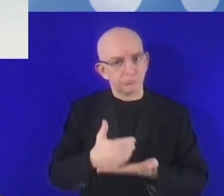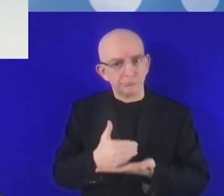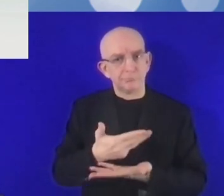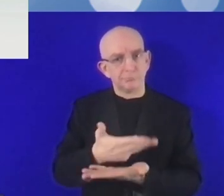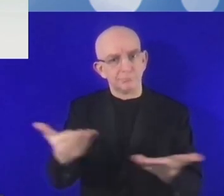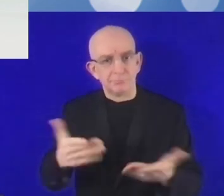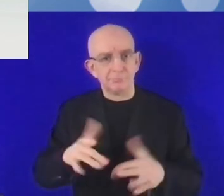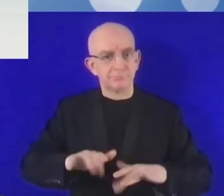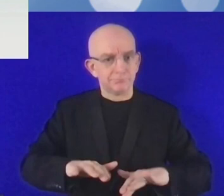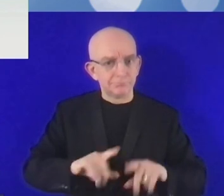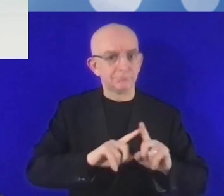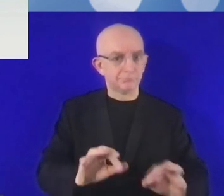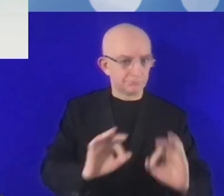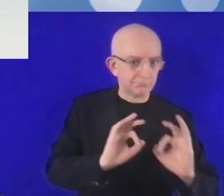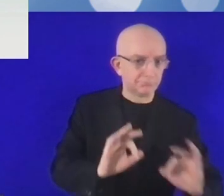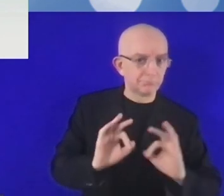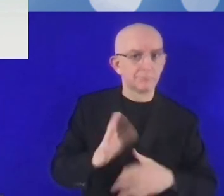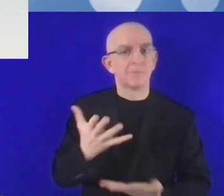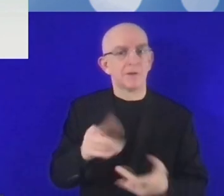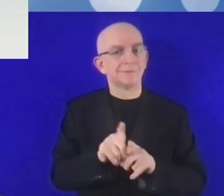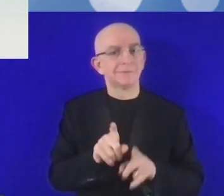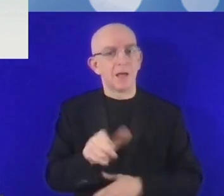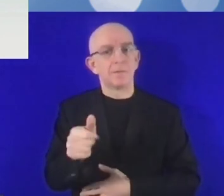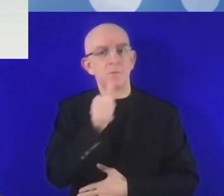们同时必须要保证